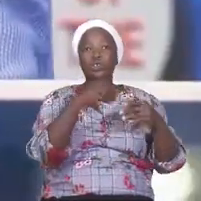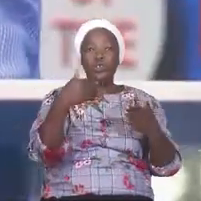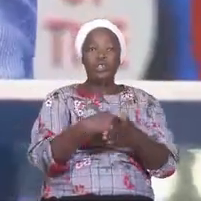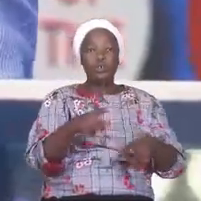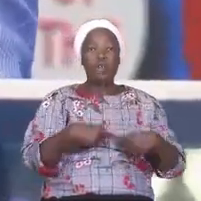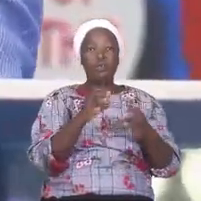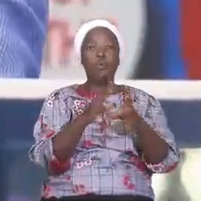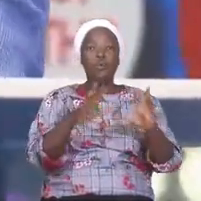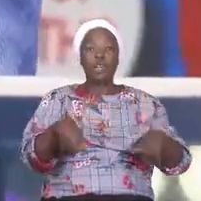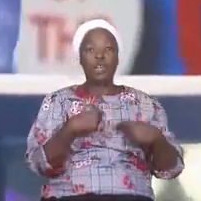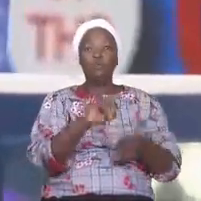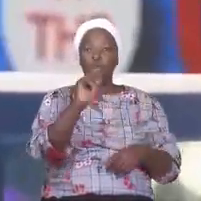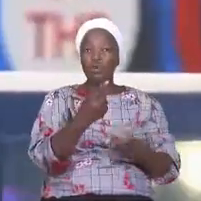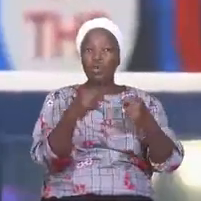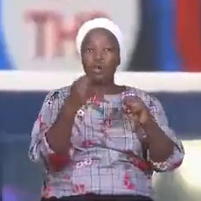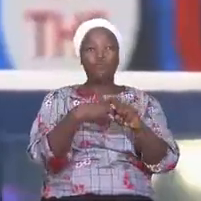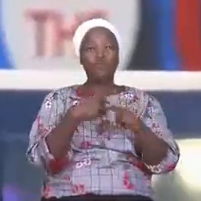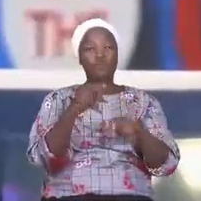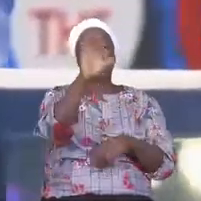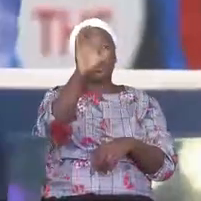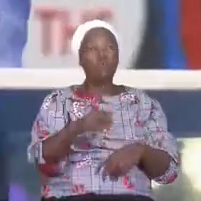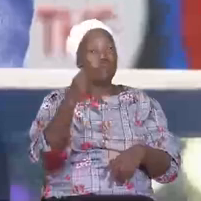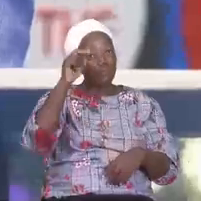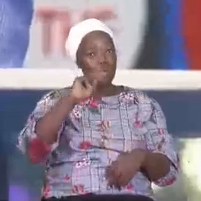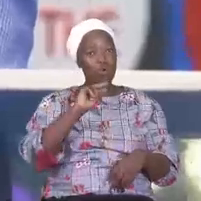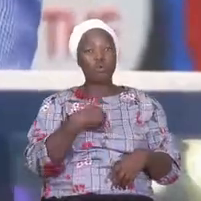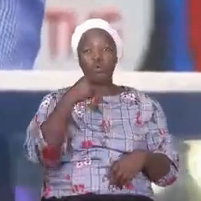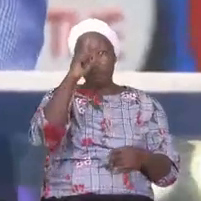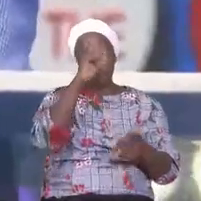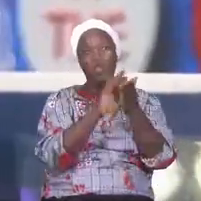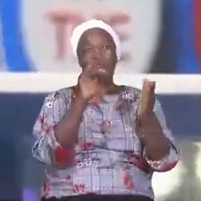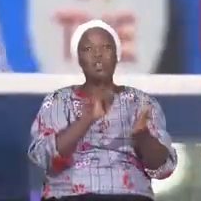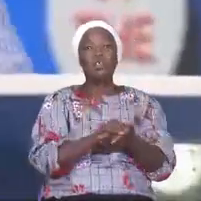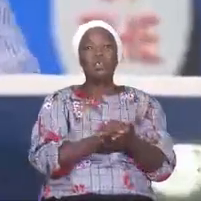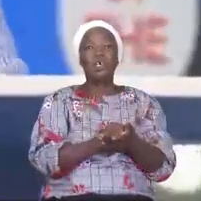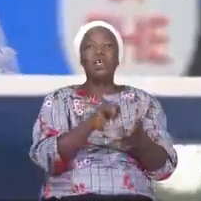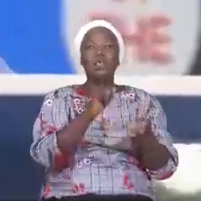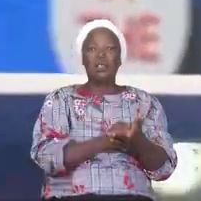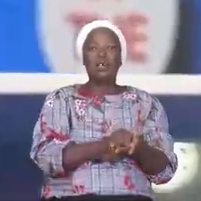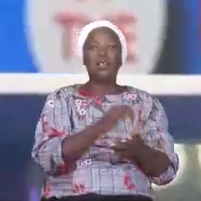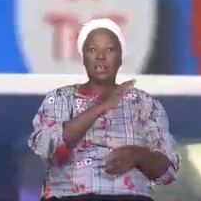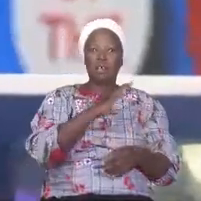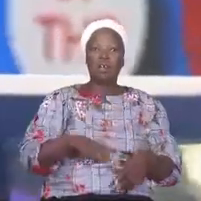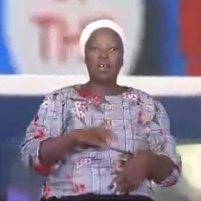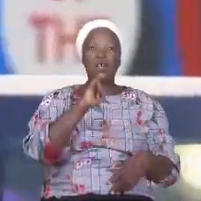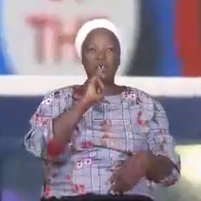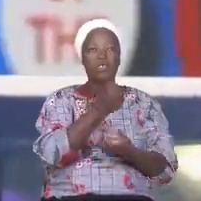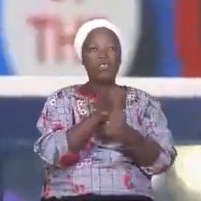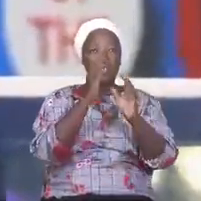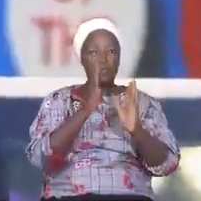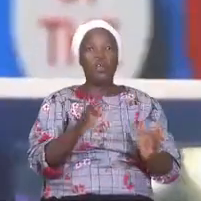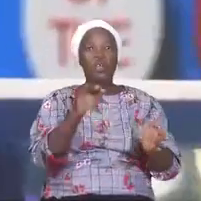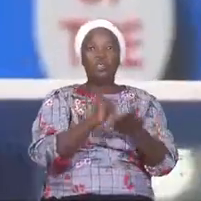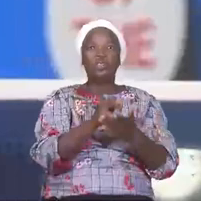la régénération, la nouvelle vie, la vie abondante, viennent de la croix. Pour nous qui croyons